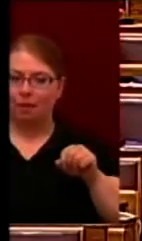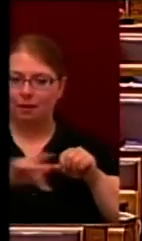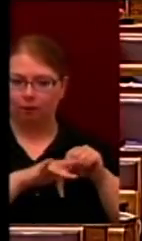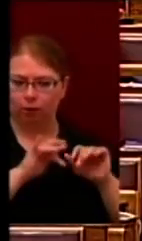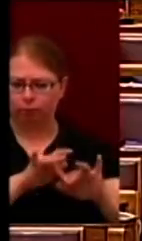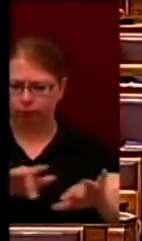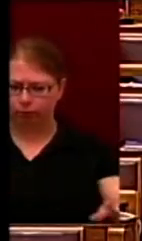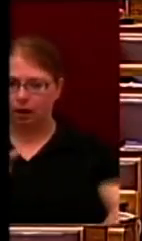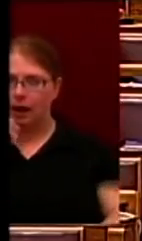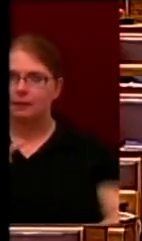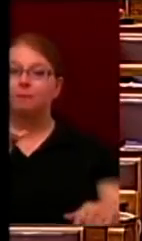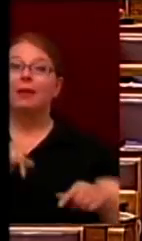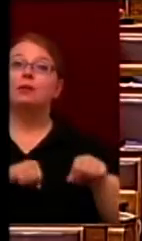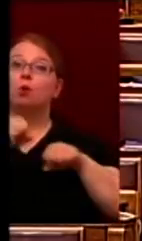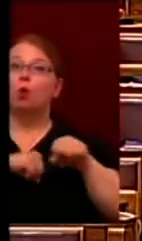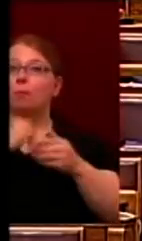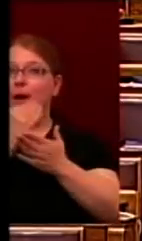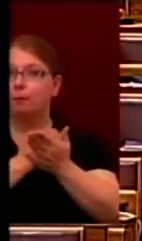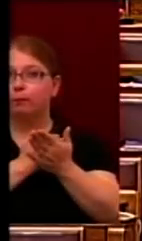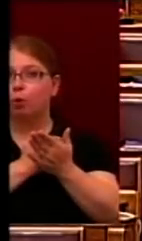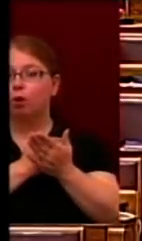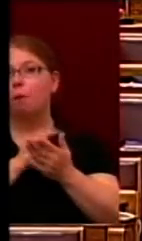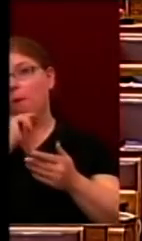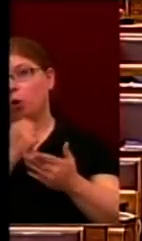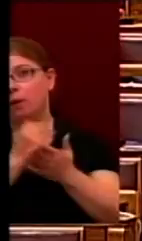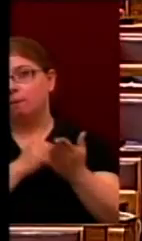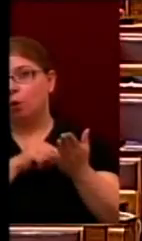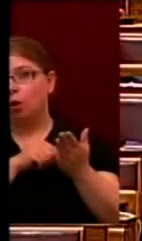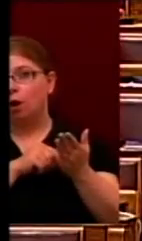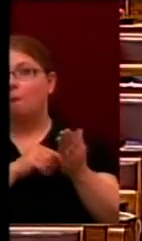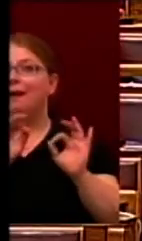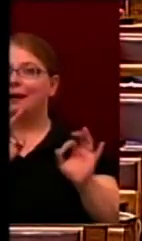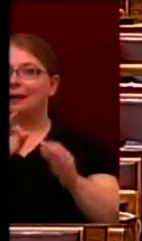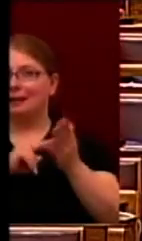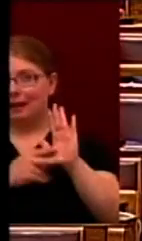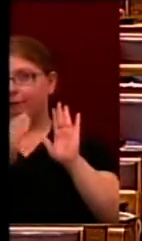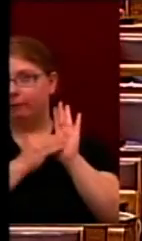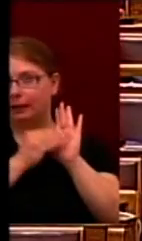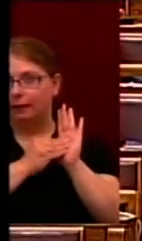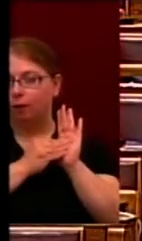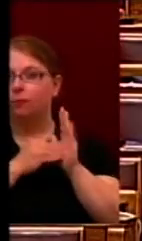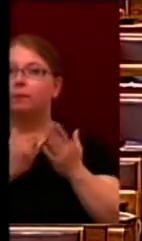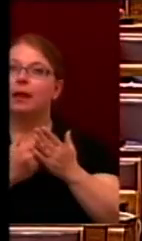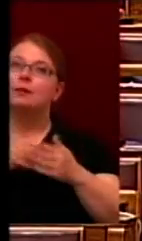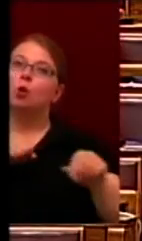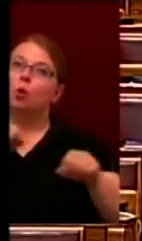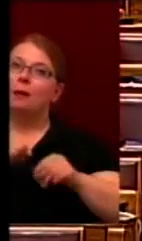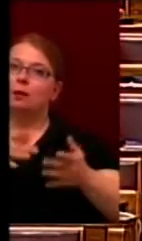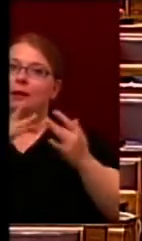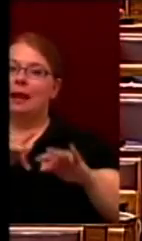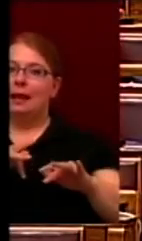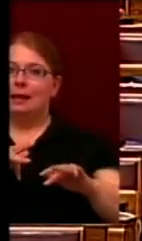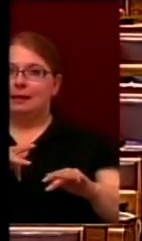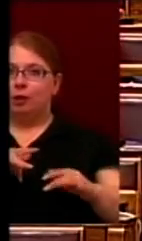a kormányprogram az ereki terve, vagy maga a magyari program az ereki tervet is magában foglalja, amelyik a kormányzati elhelyezésnek a